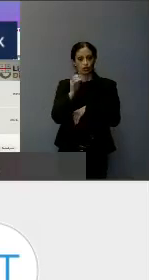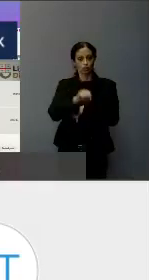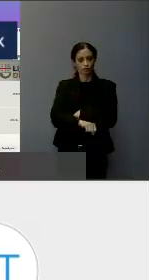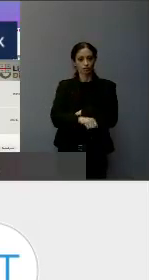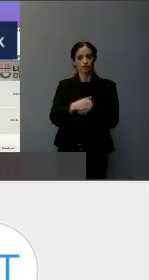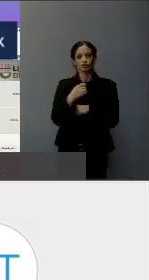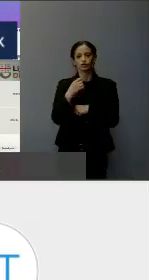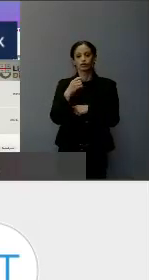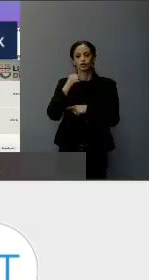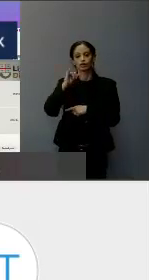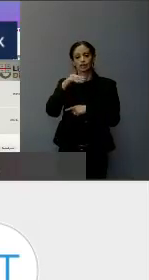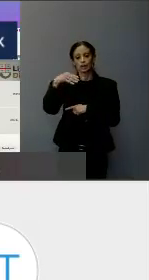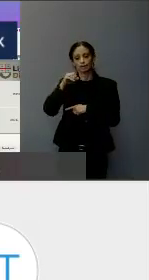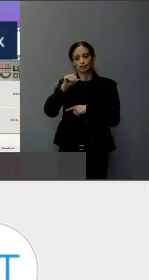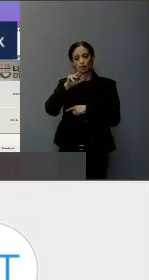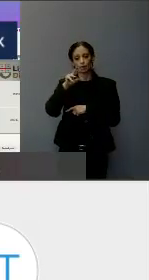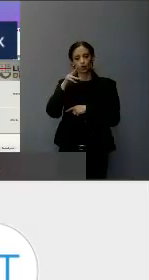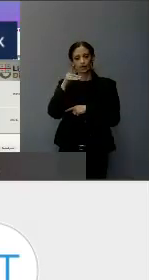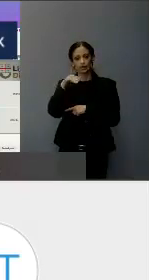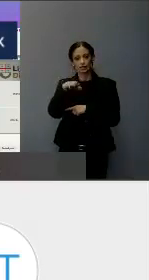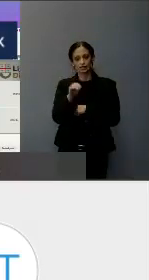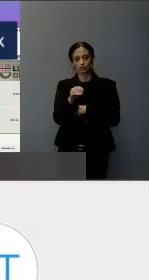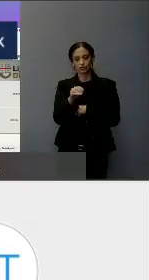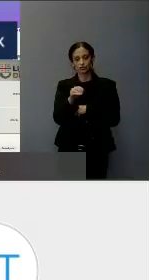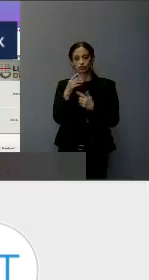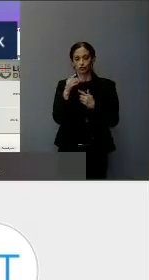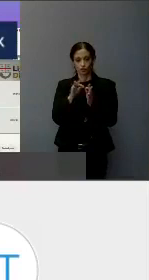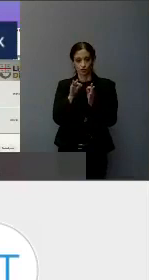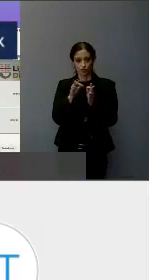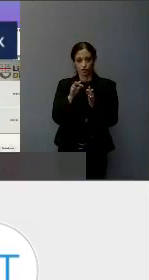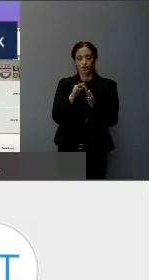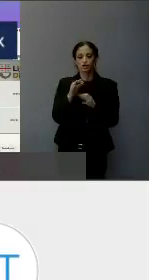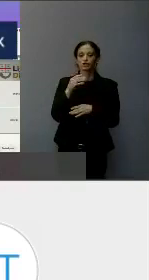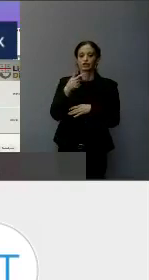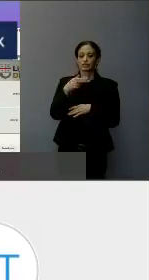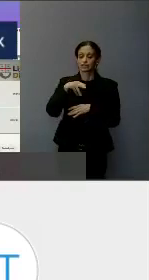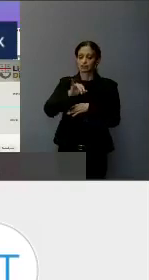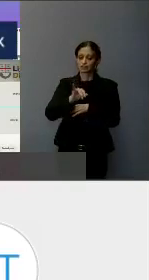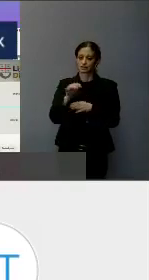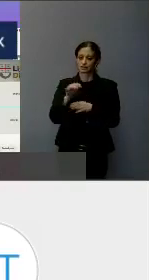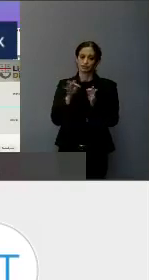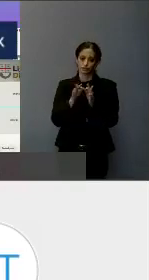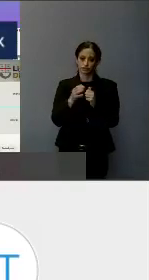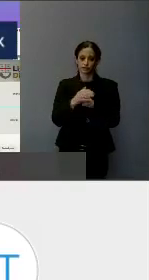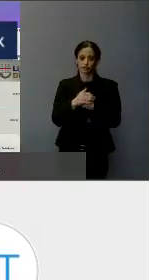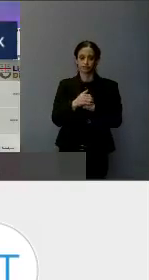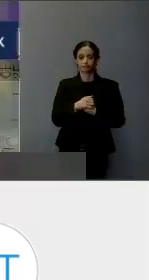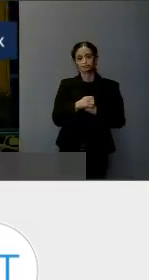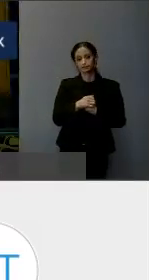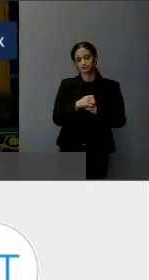consigliere mordino favorevole consigliera timore volée